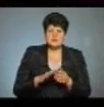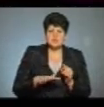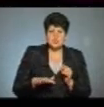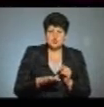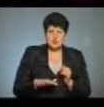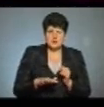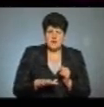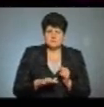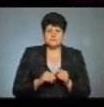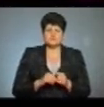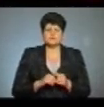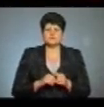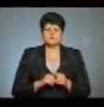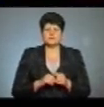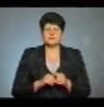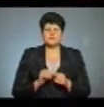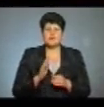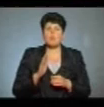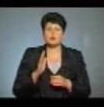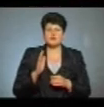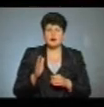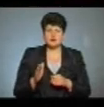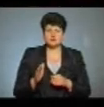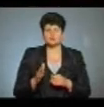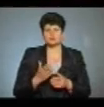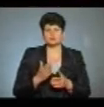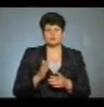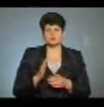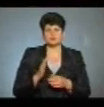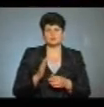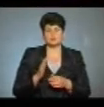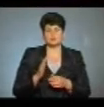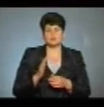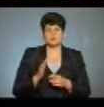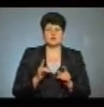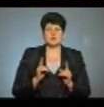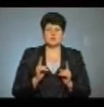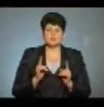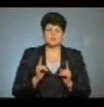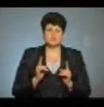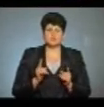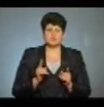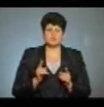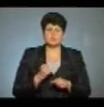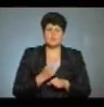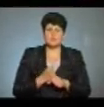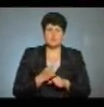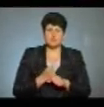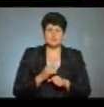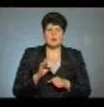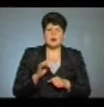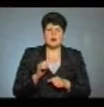І в подальшому йде суто робота з